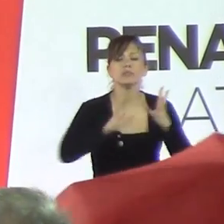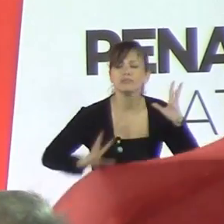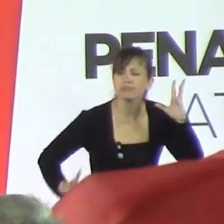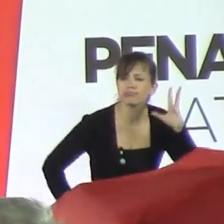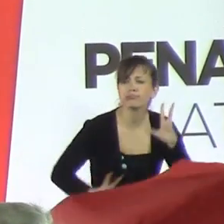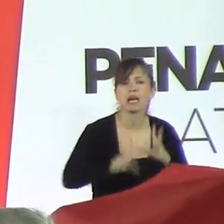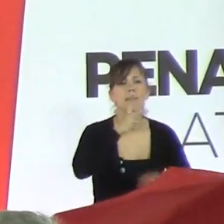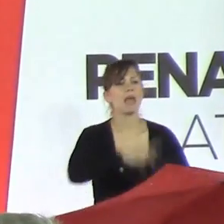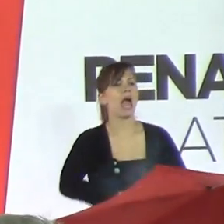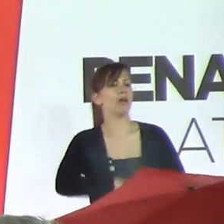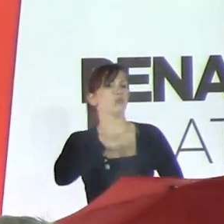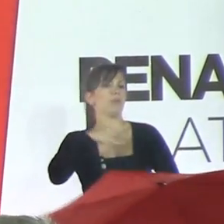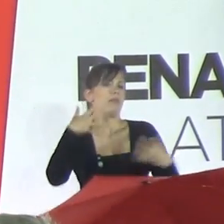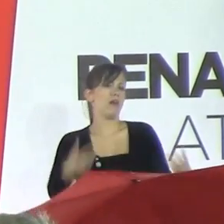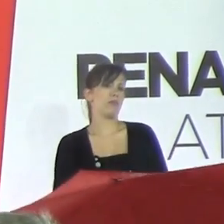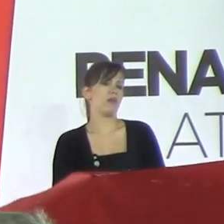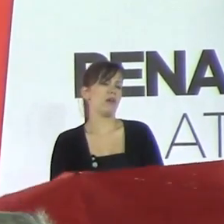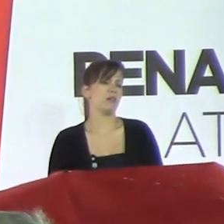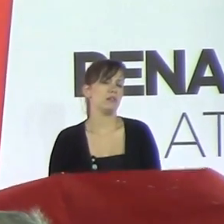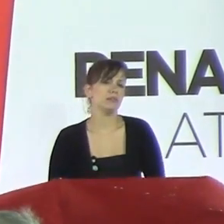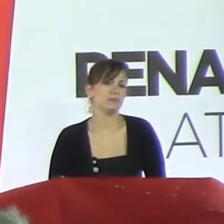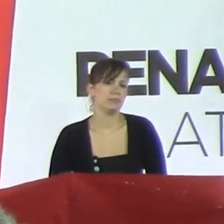της αξιοπρέπειας.